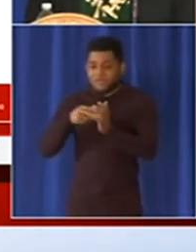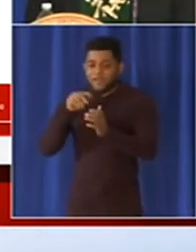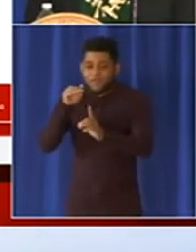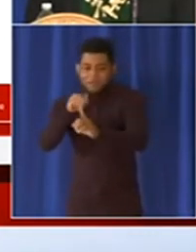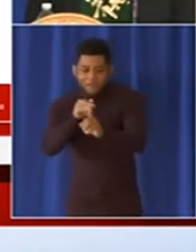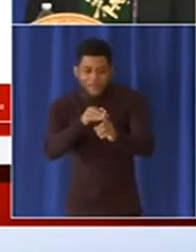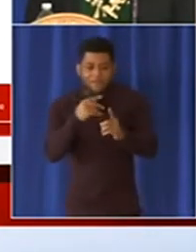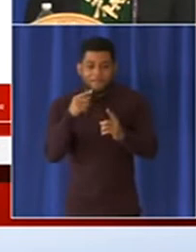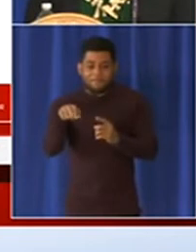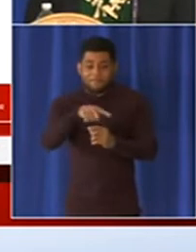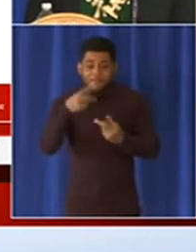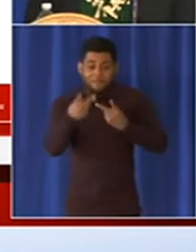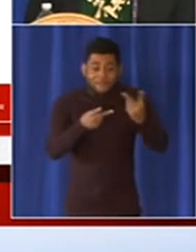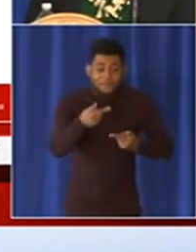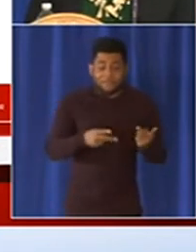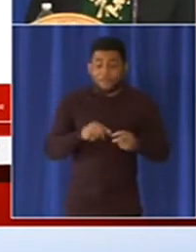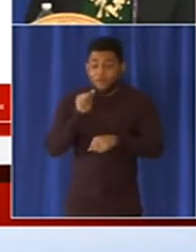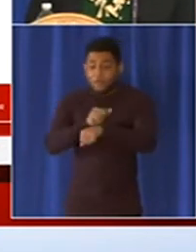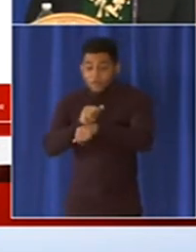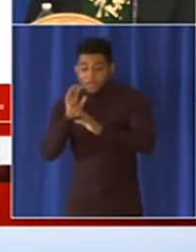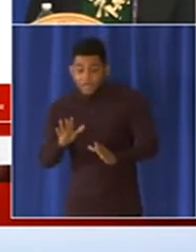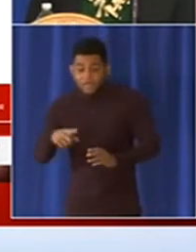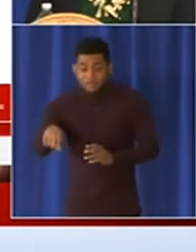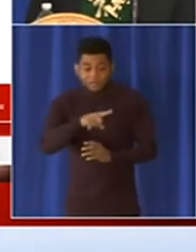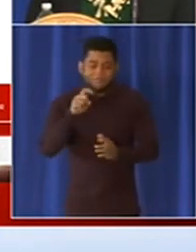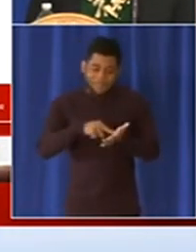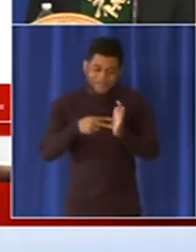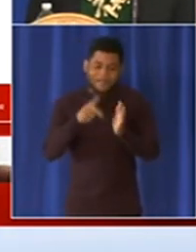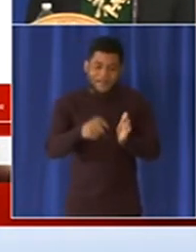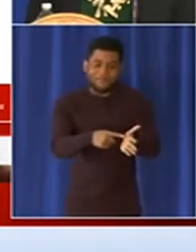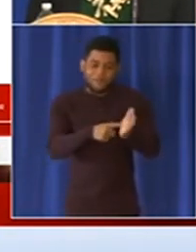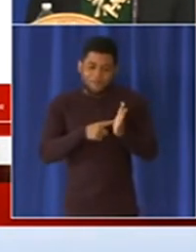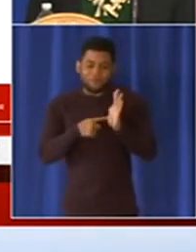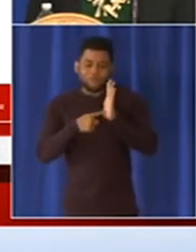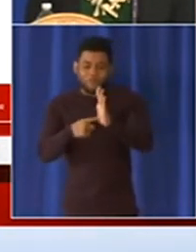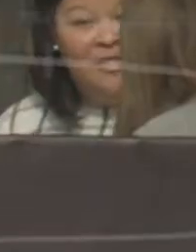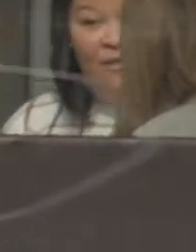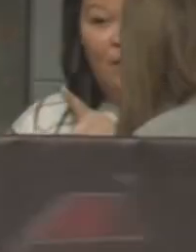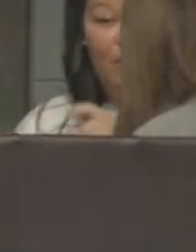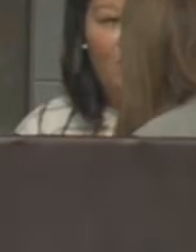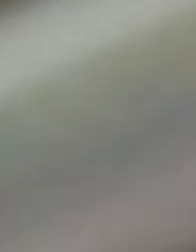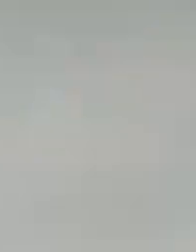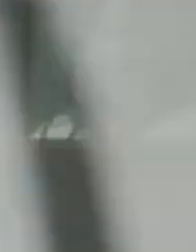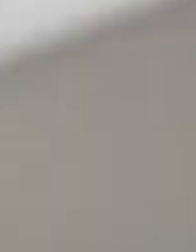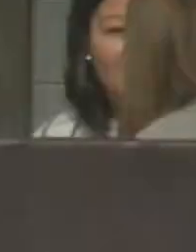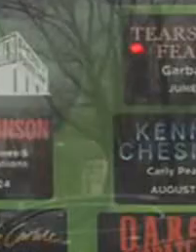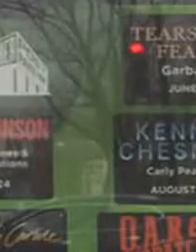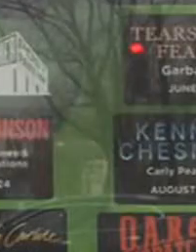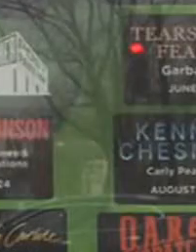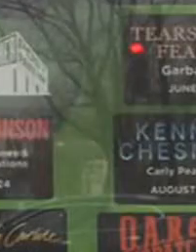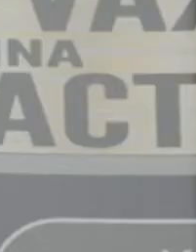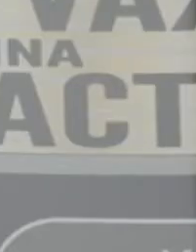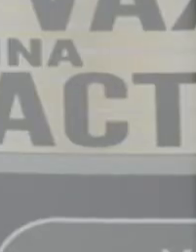sera requis, une preuve de vaccin sera requise, ainsi que votre pièce d'identité. Ces nouvelles règles s'appliquent